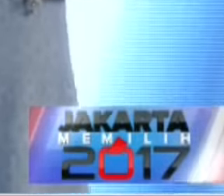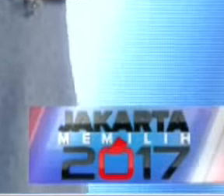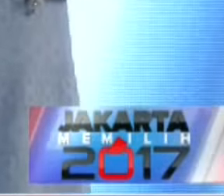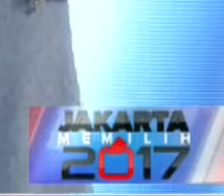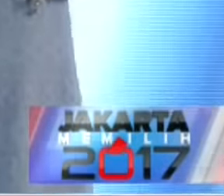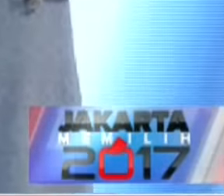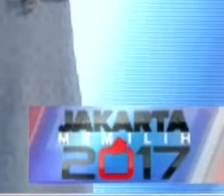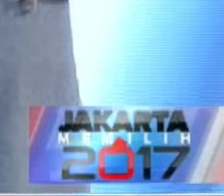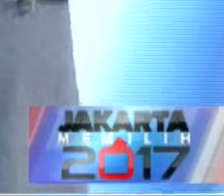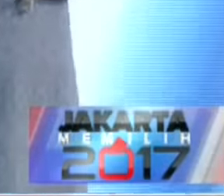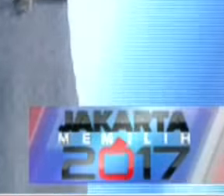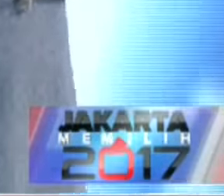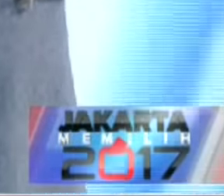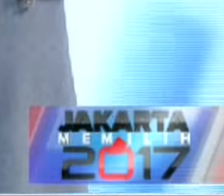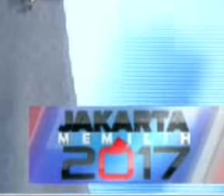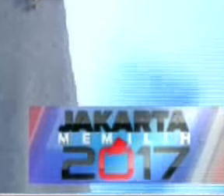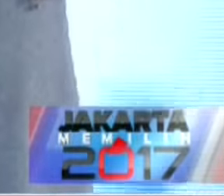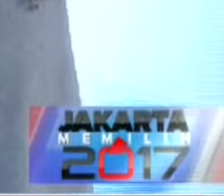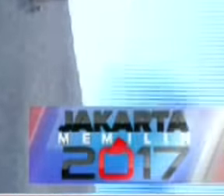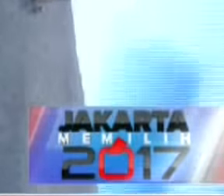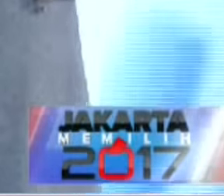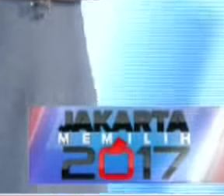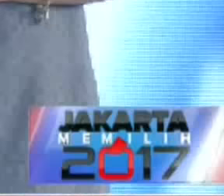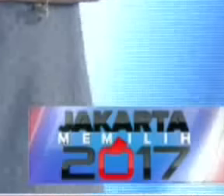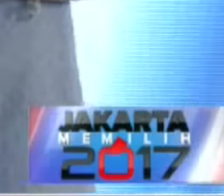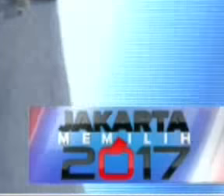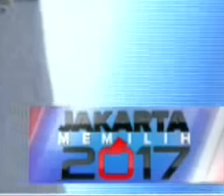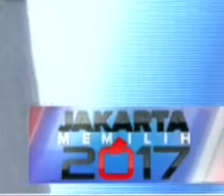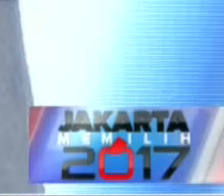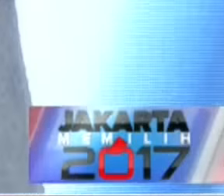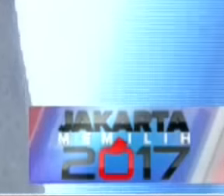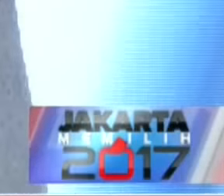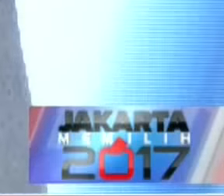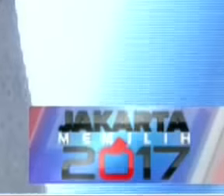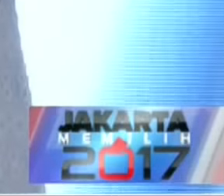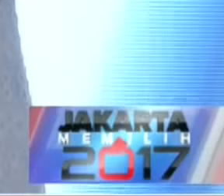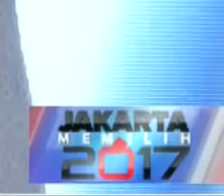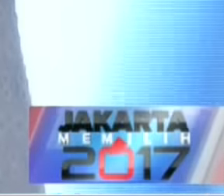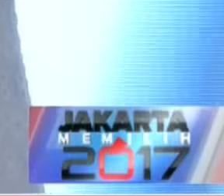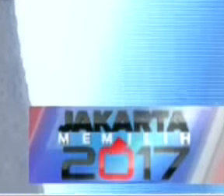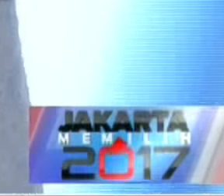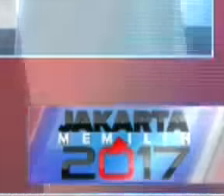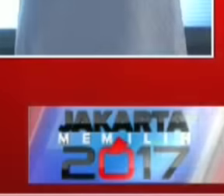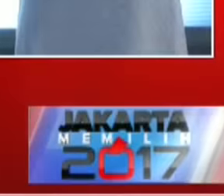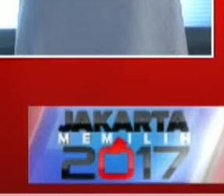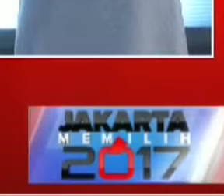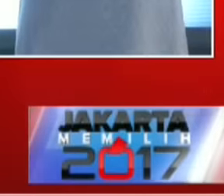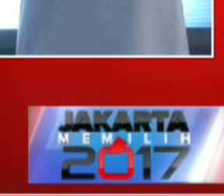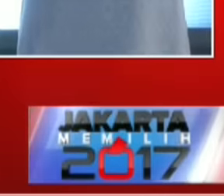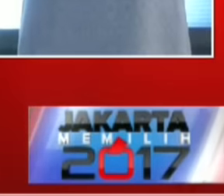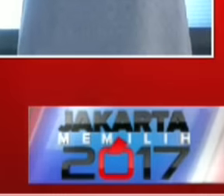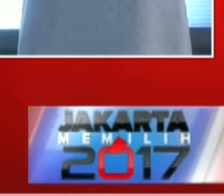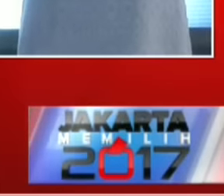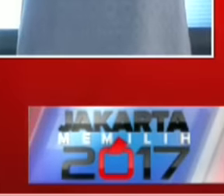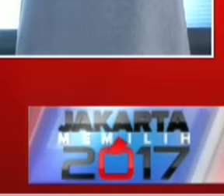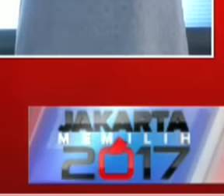kami, Veronica Moniaga dan juga Kevin Egan yang ada di studio. Iya. Ya, Kevin Egan dan